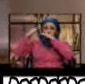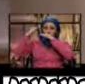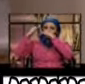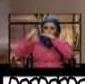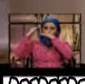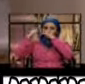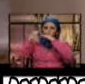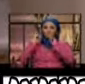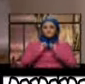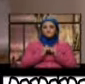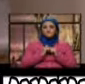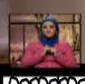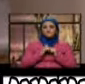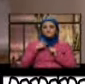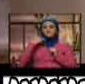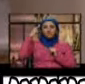يعرف كم هو مقام الله